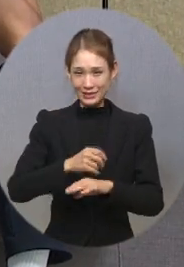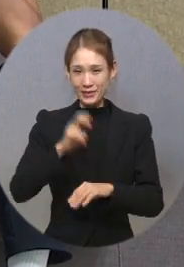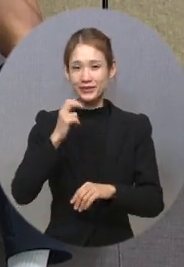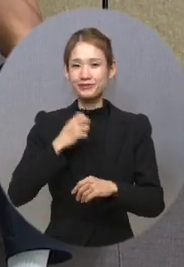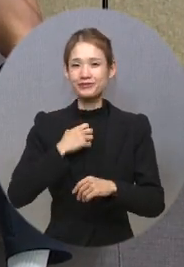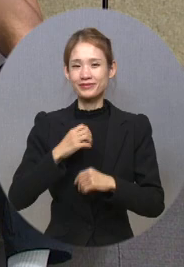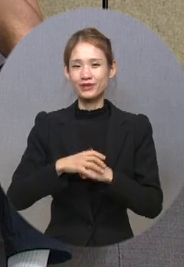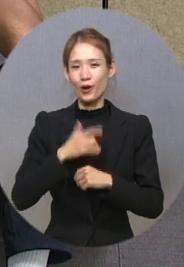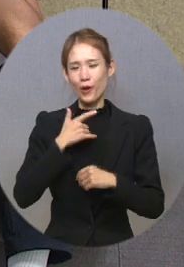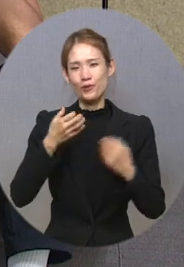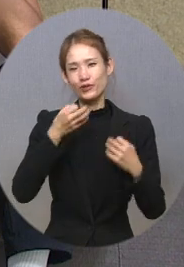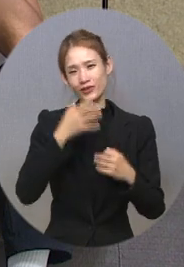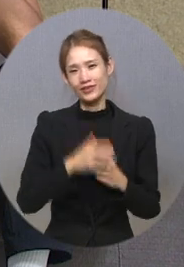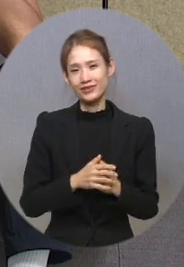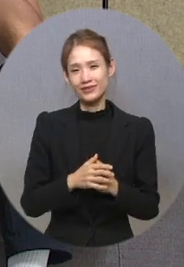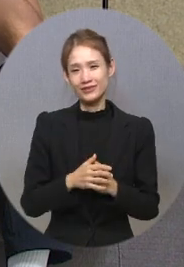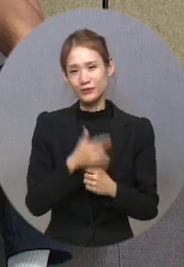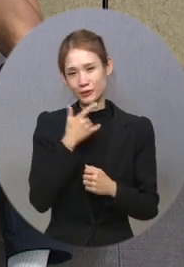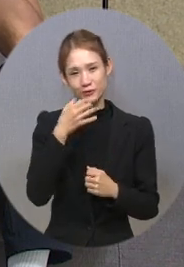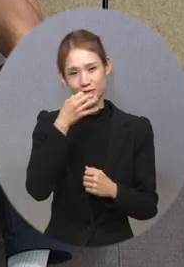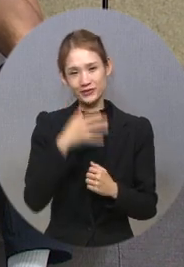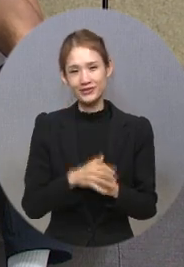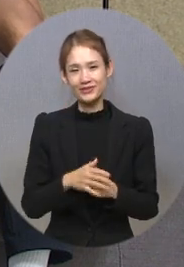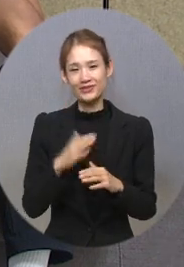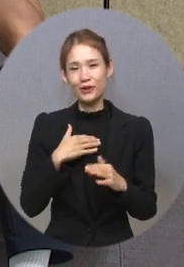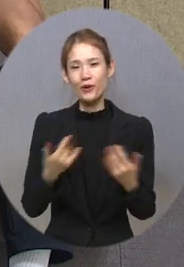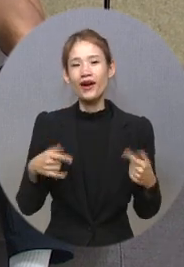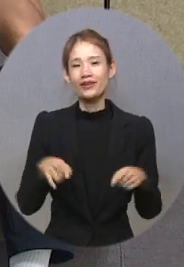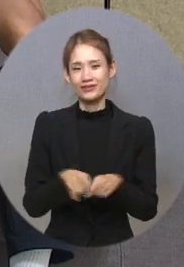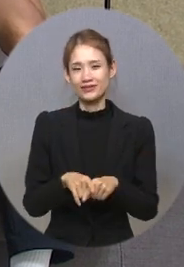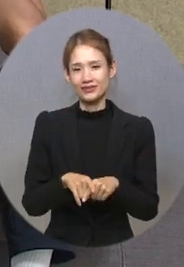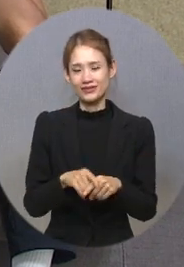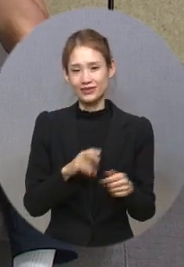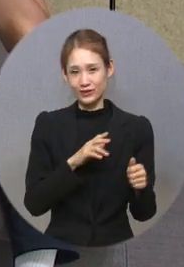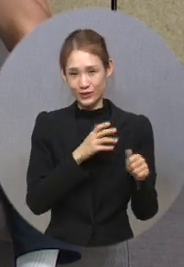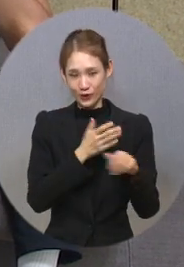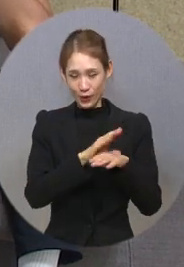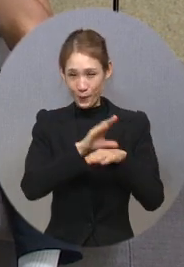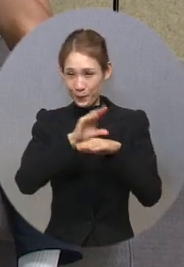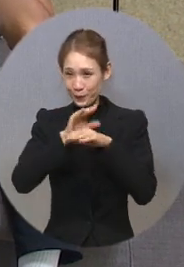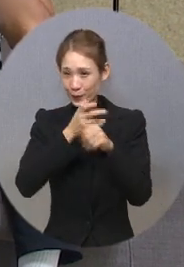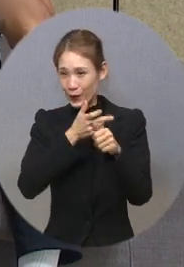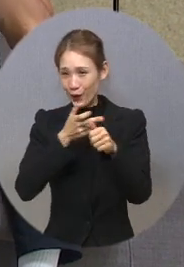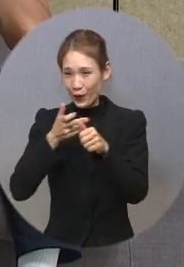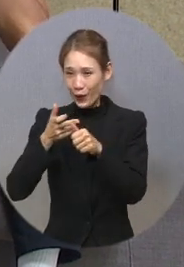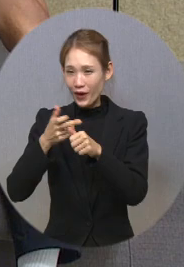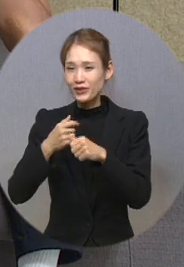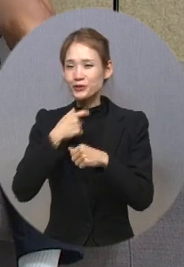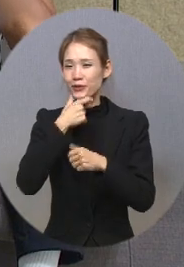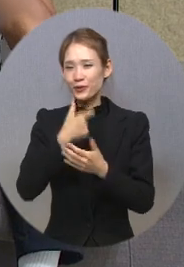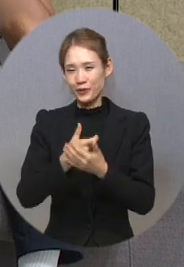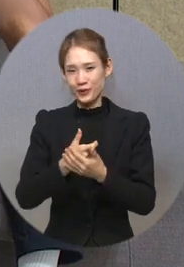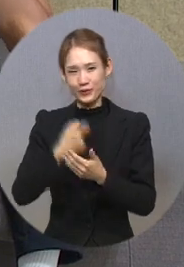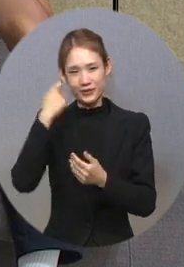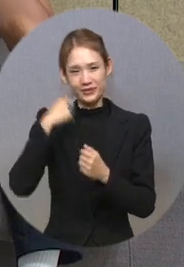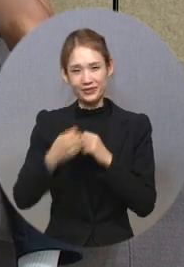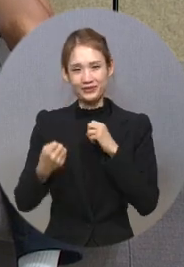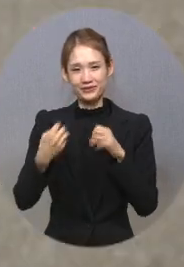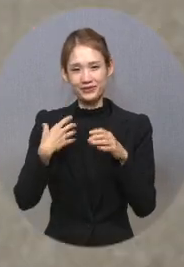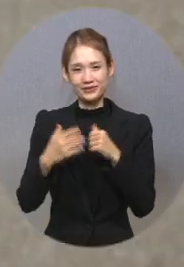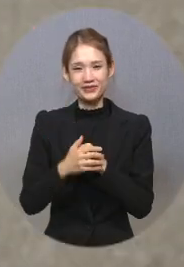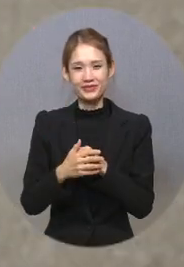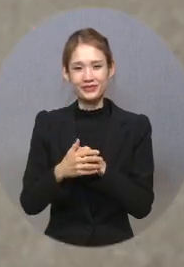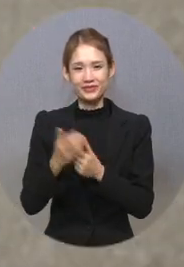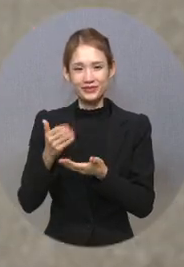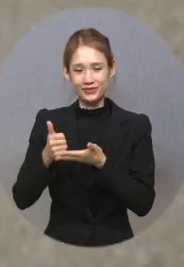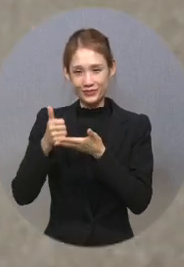너무 힘들어가지고. 그러니까, 너무 힘드네요. 뭐, 너무 힘들었죠. 아. 오늘 같이 촬영한 소감 먼저 조동혁 배우님. 아.